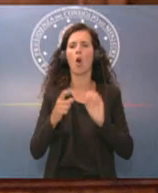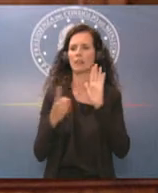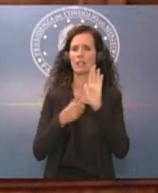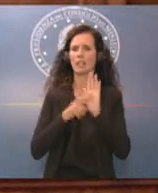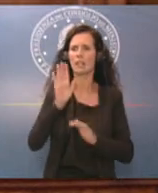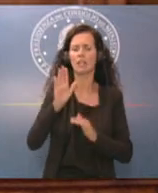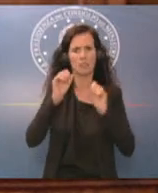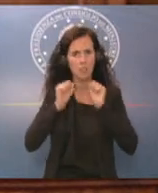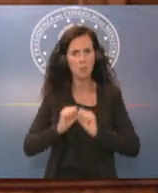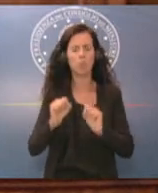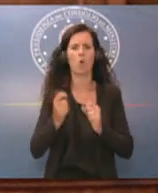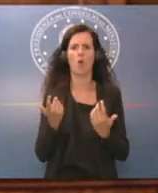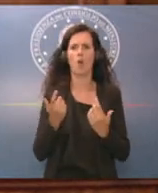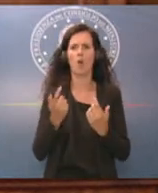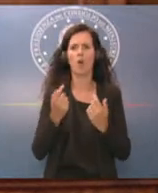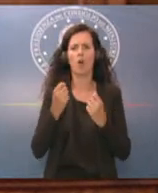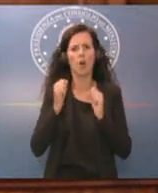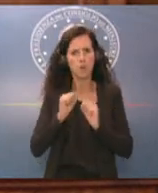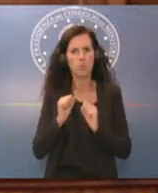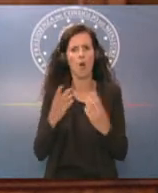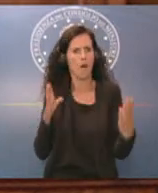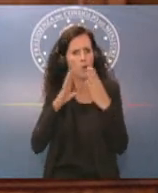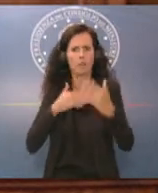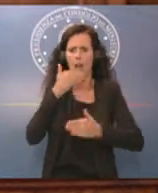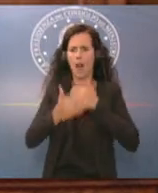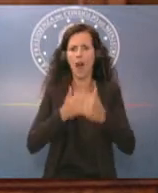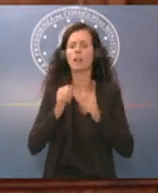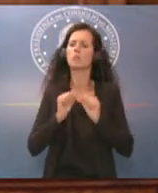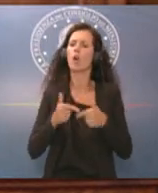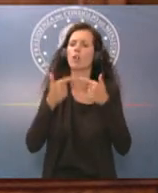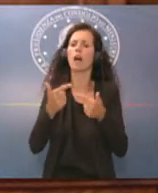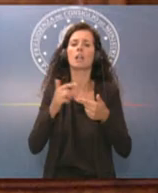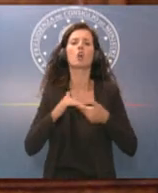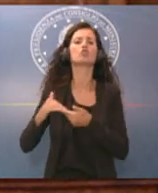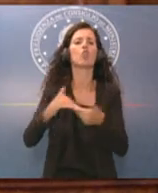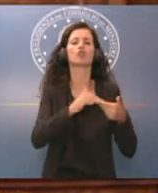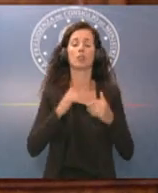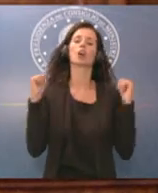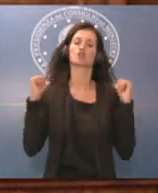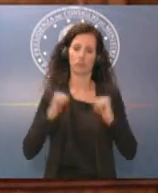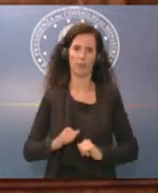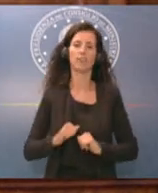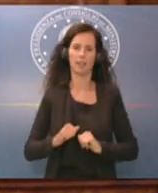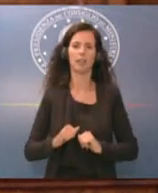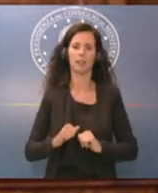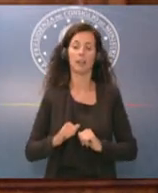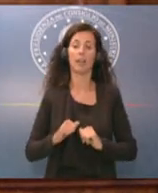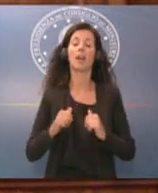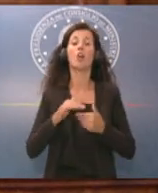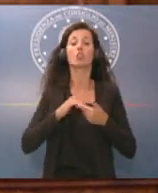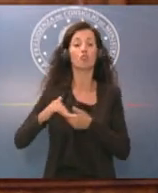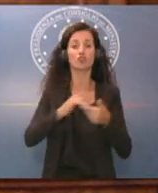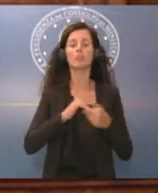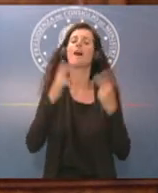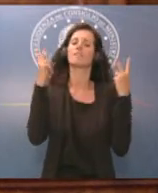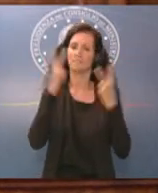permettere a tutti di godere i loro diritti è un modo per fare veramente una società civile, una società vera.